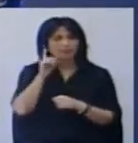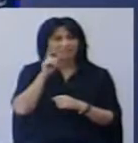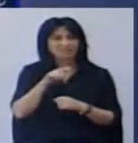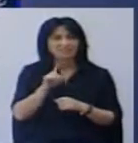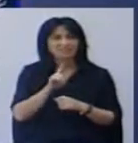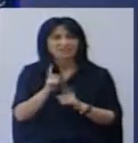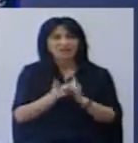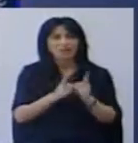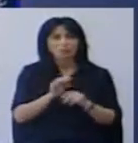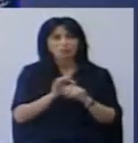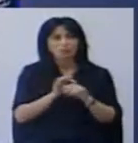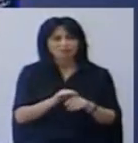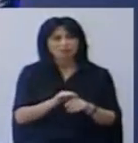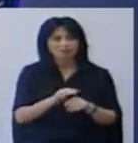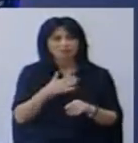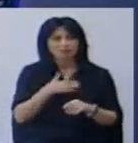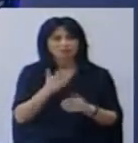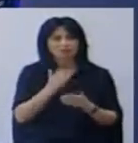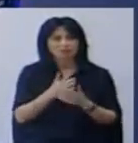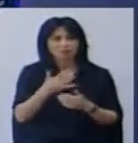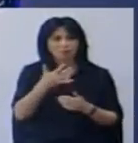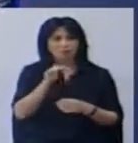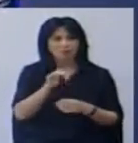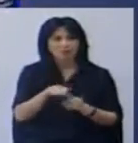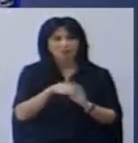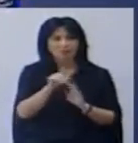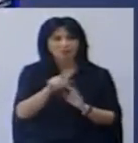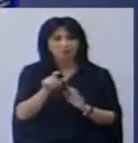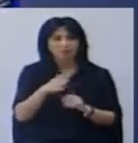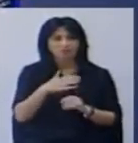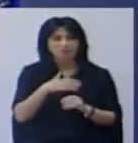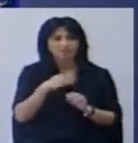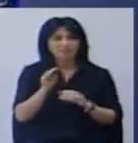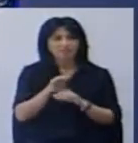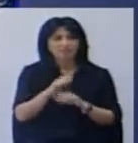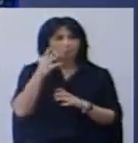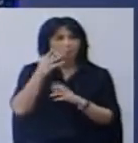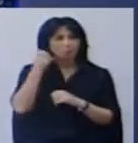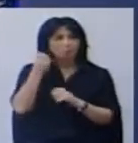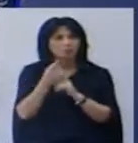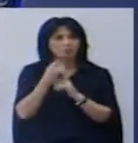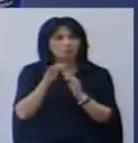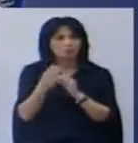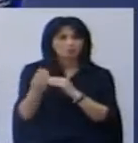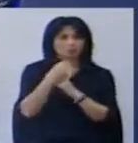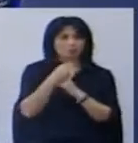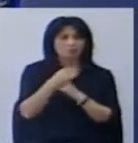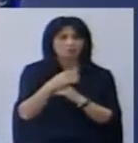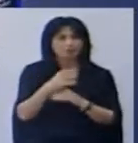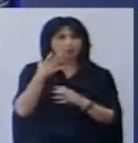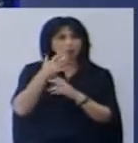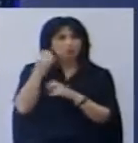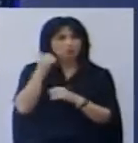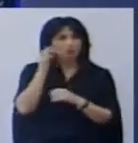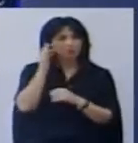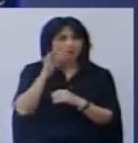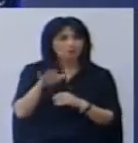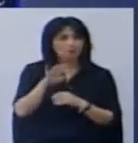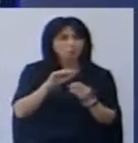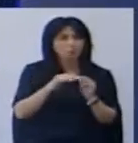თქვენ რეფორმა ჩატარდა და ჩვენ გვყავს 50000 ამორჩეველი და ჩვენ დაგვემატა გურიის 11 სოფელი. ზოგადად გურიის და